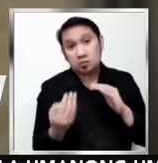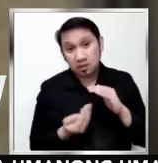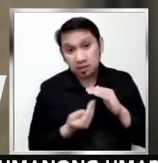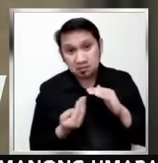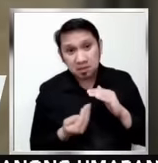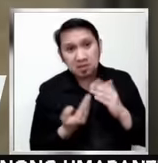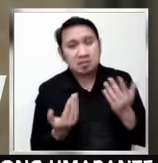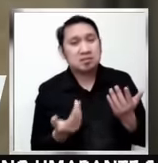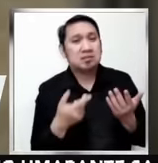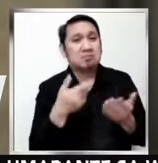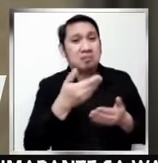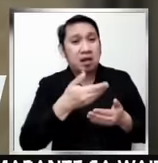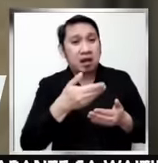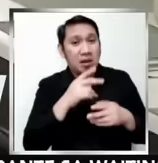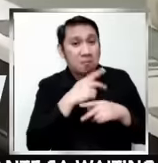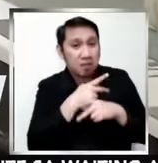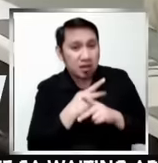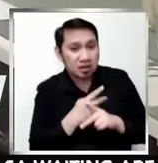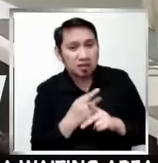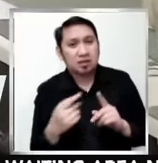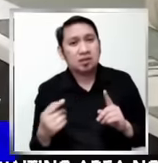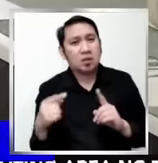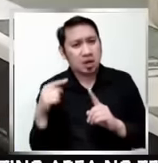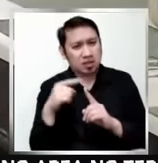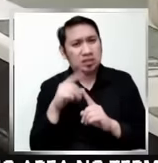BNPCs until December